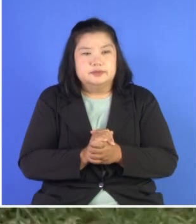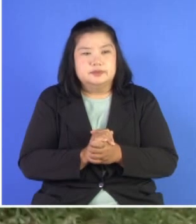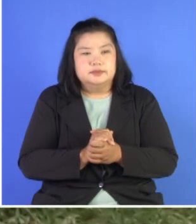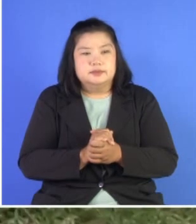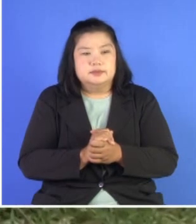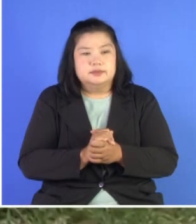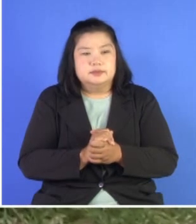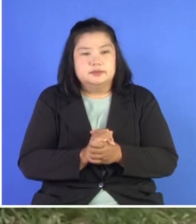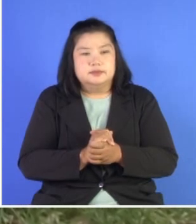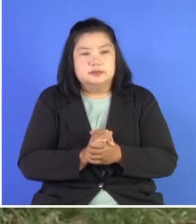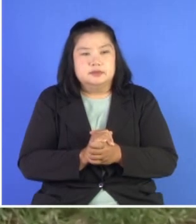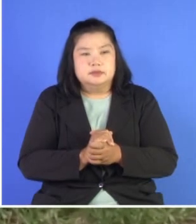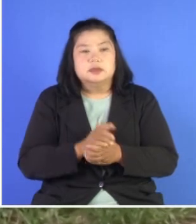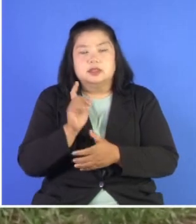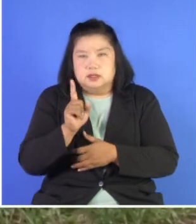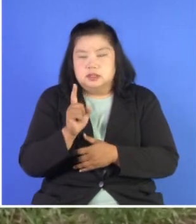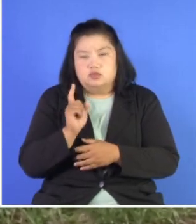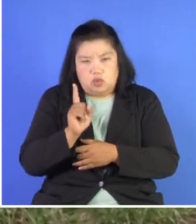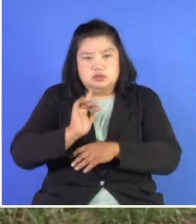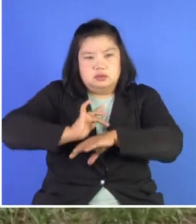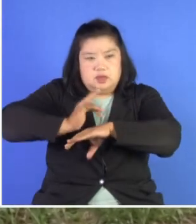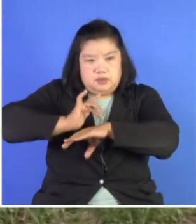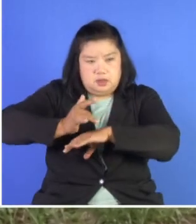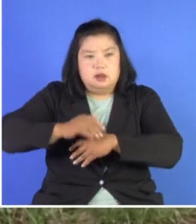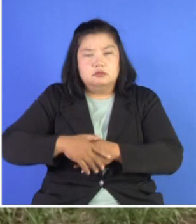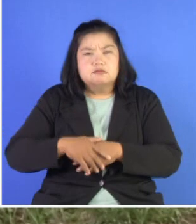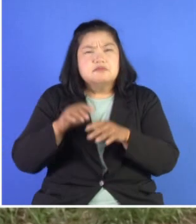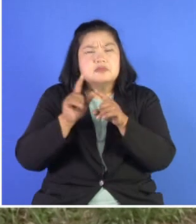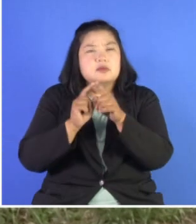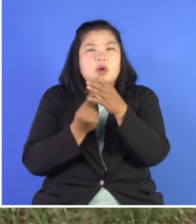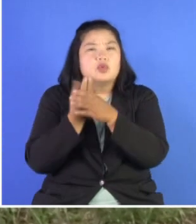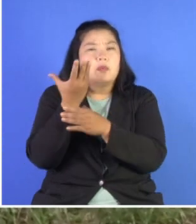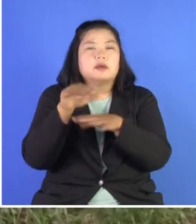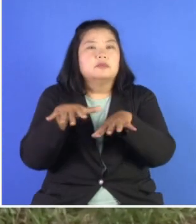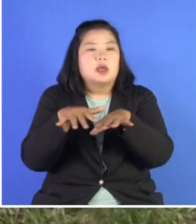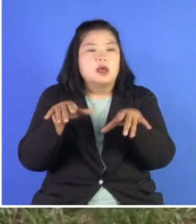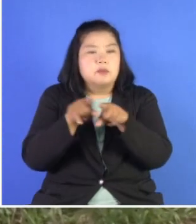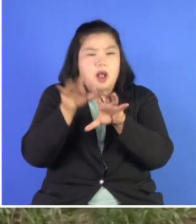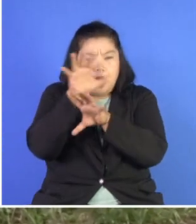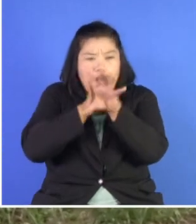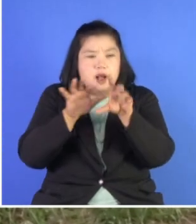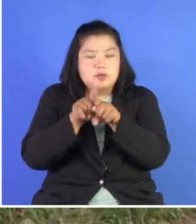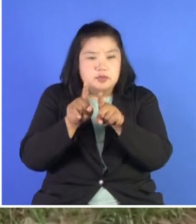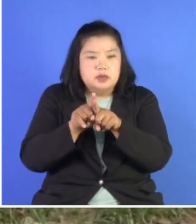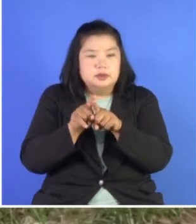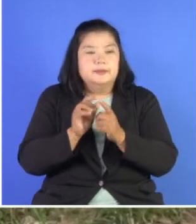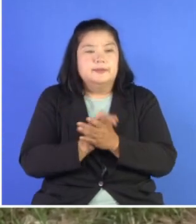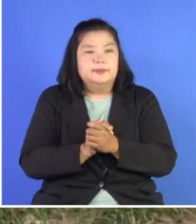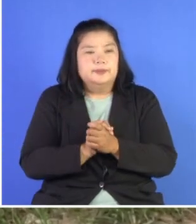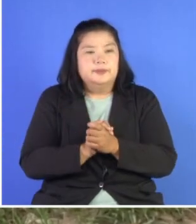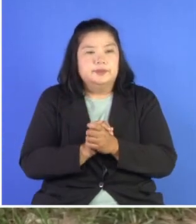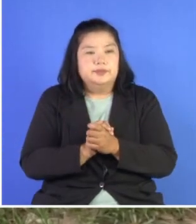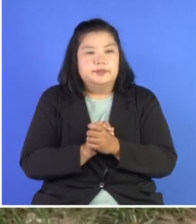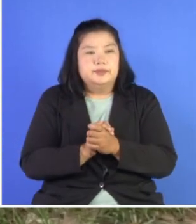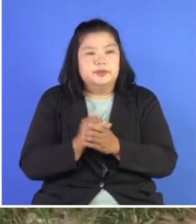มันเกิดจากธรรมชาติมันเป็นพืชน้ำค่ะพืชน้ำตระกูลเขาก็จะมีพวกอะไรนะที่